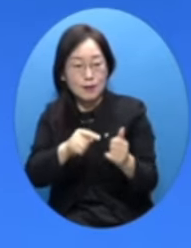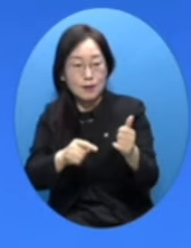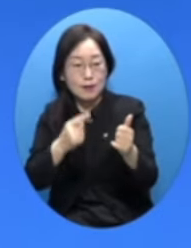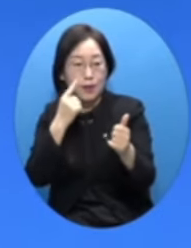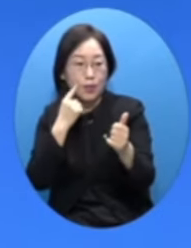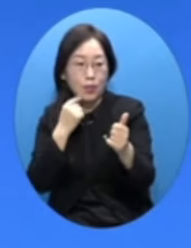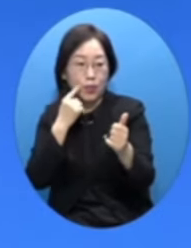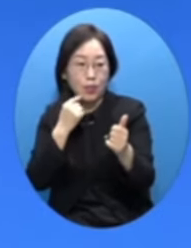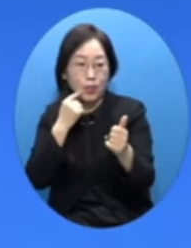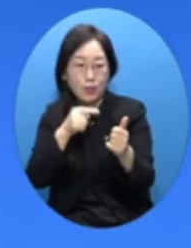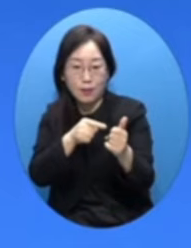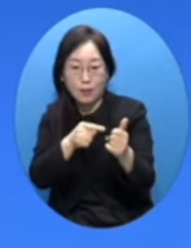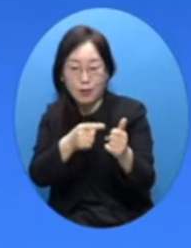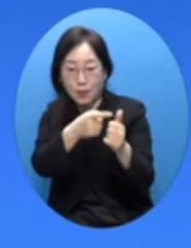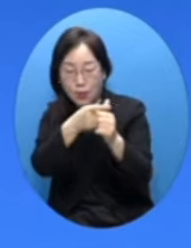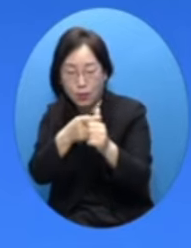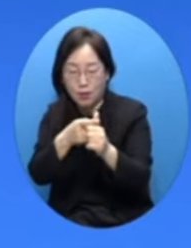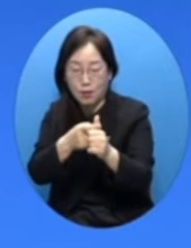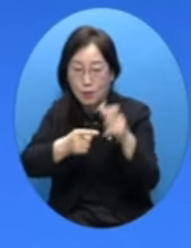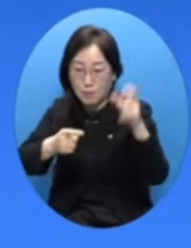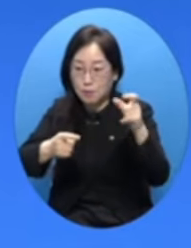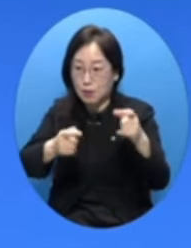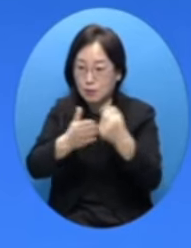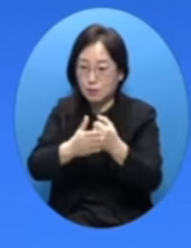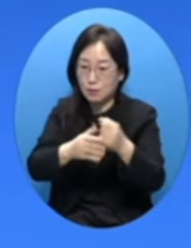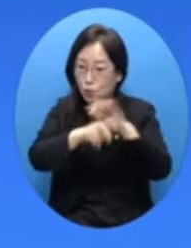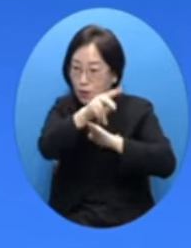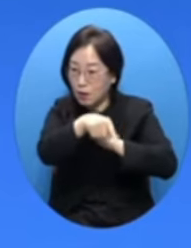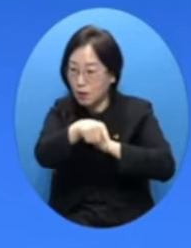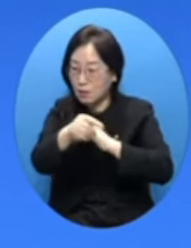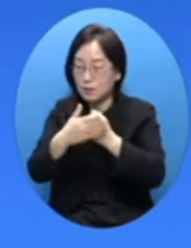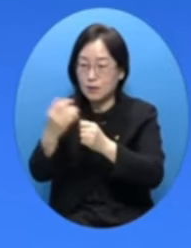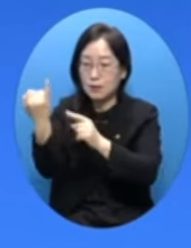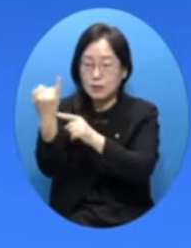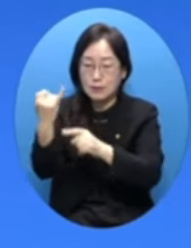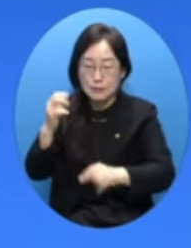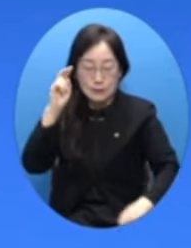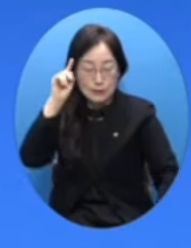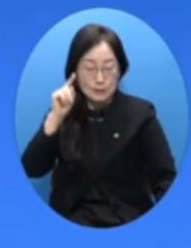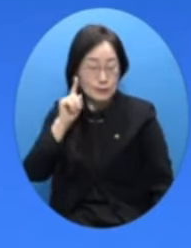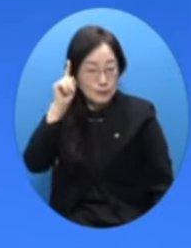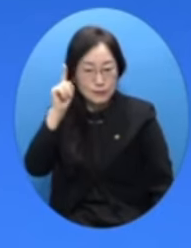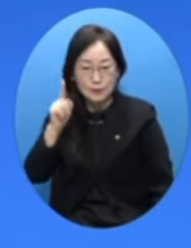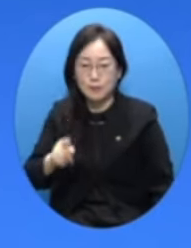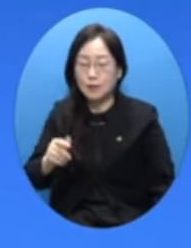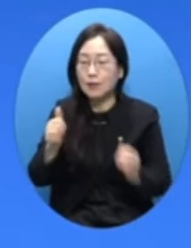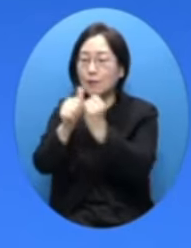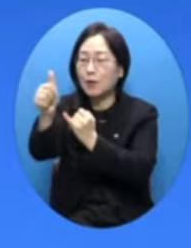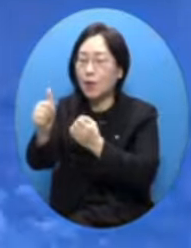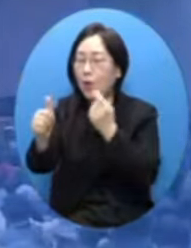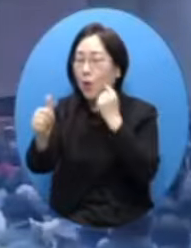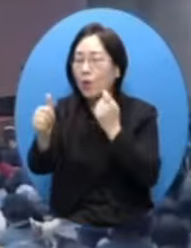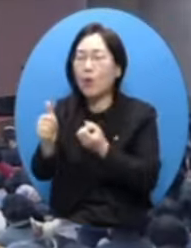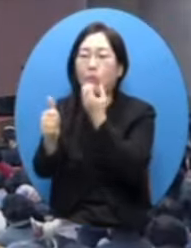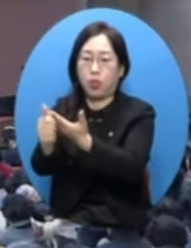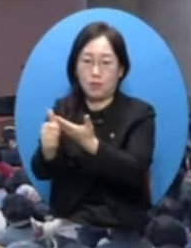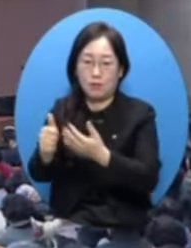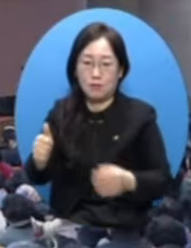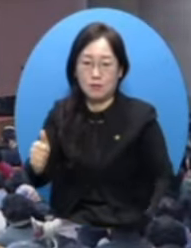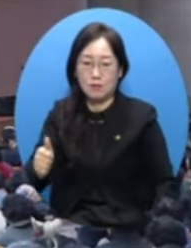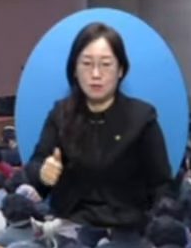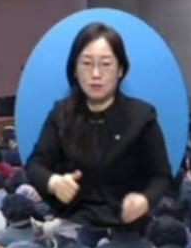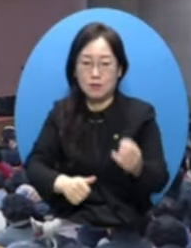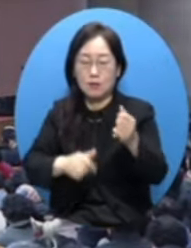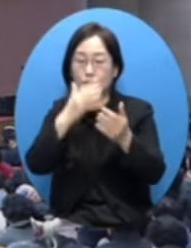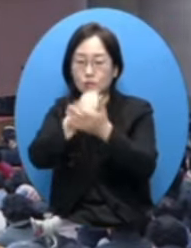진노해서 요셉의 변명도 들어보지 아니하고 감옥에 집어넣어버렸습니다. 그는 노예로 팔려왔다가